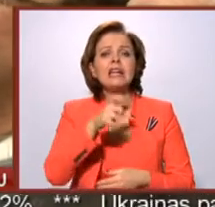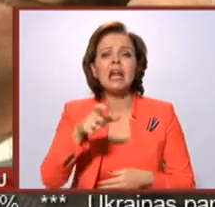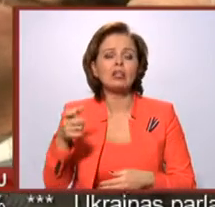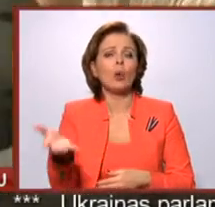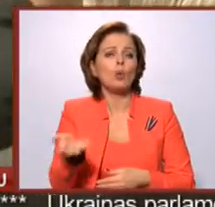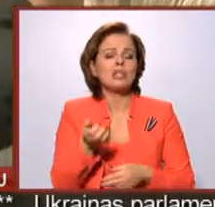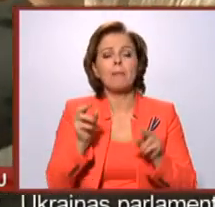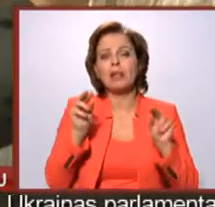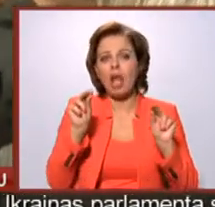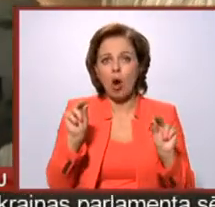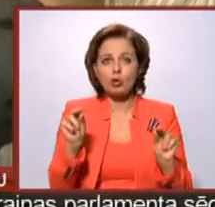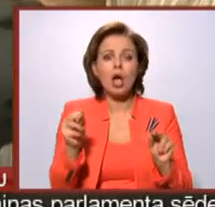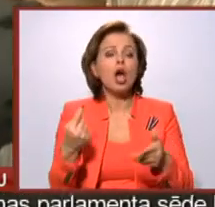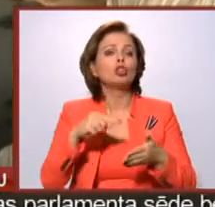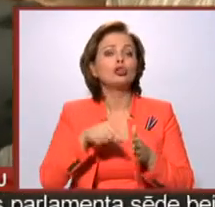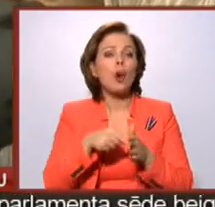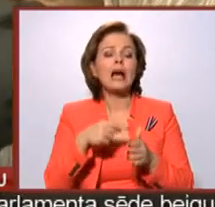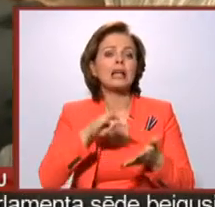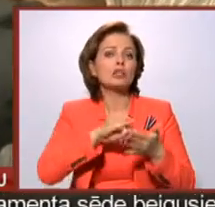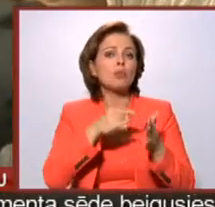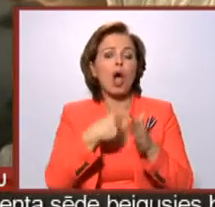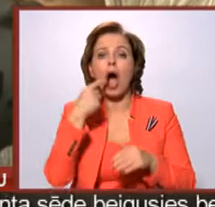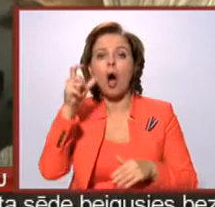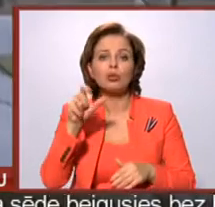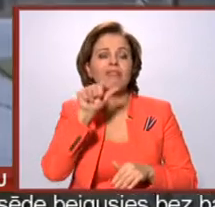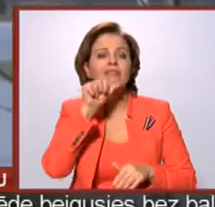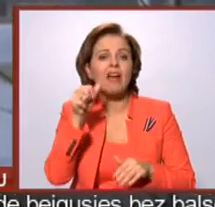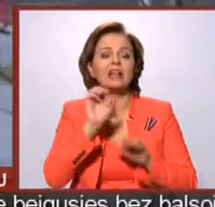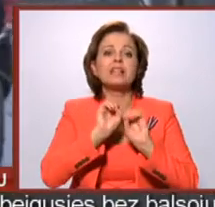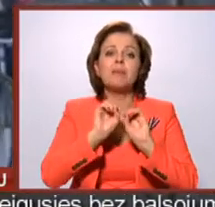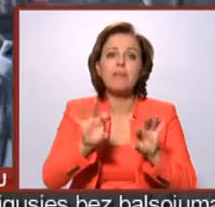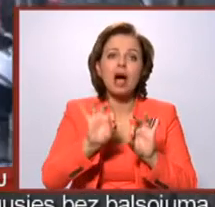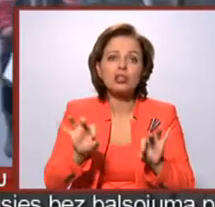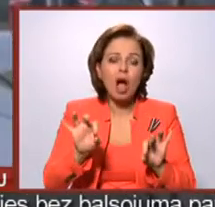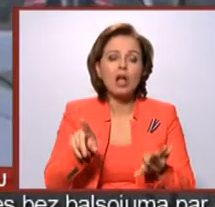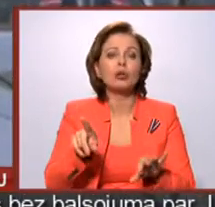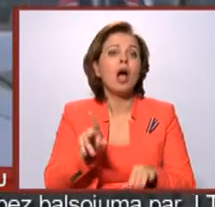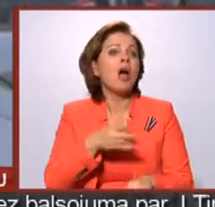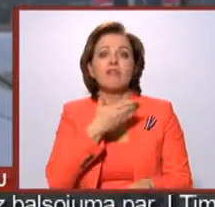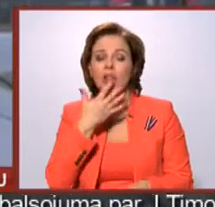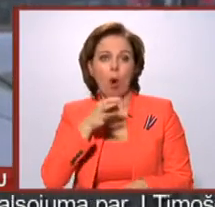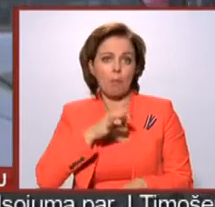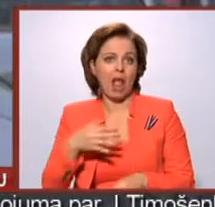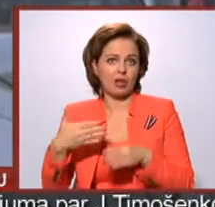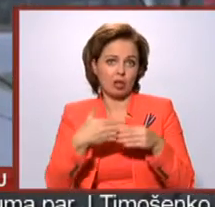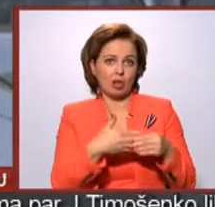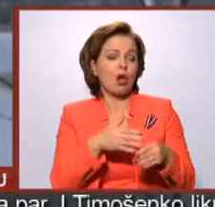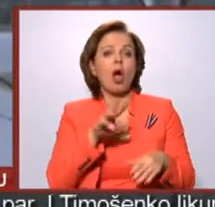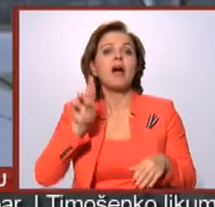neusticību, taču šoreiz arī projekta autora nemācēja pārliecināt, kādu labumu peļņu nenesošā koģenerācijas stacija varētu